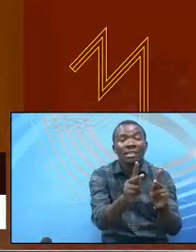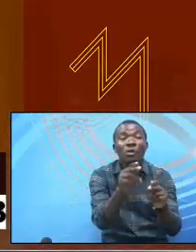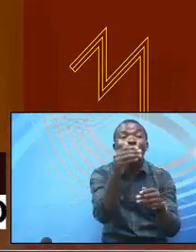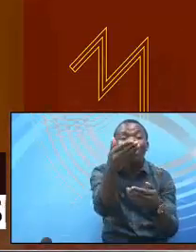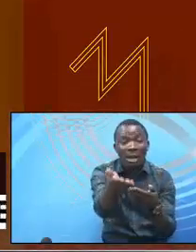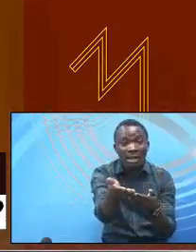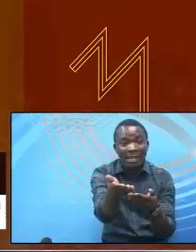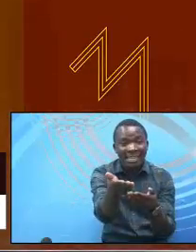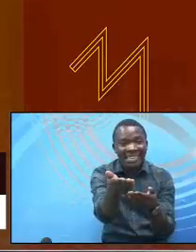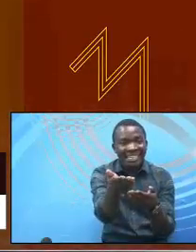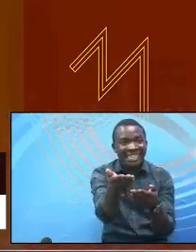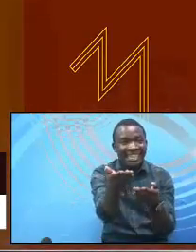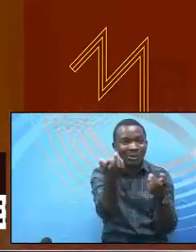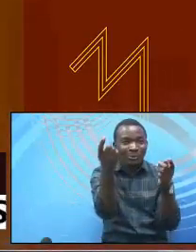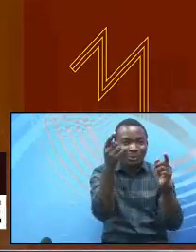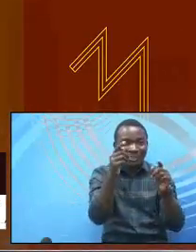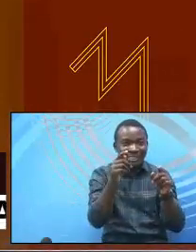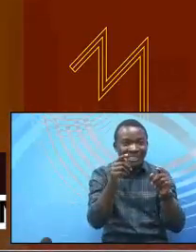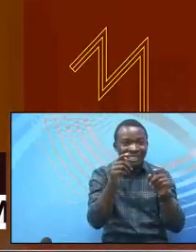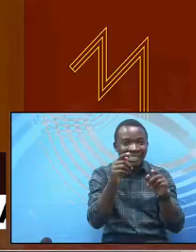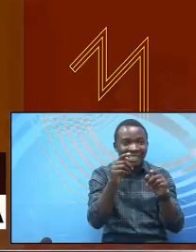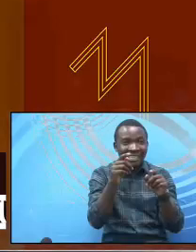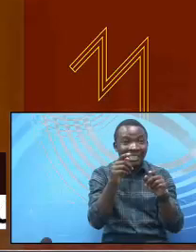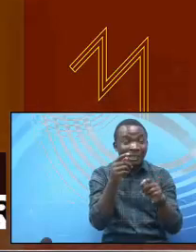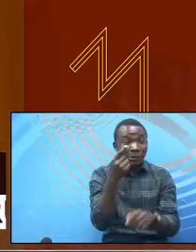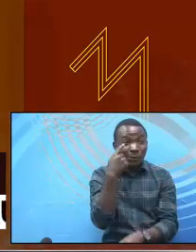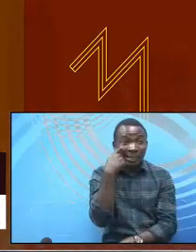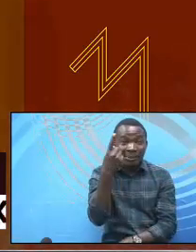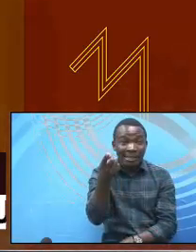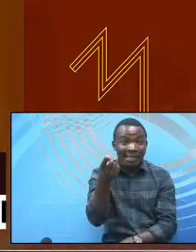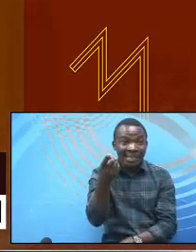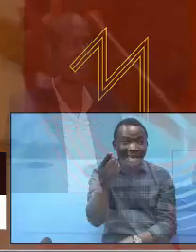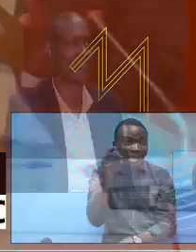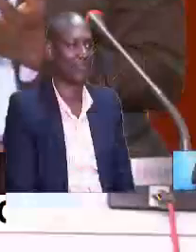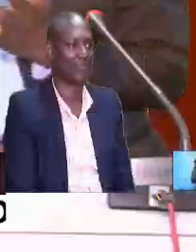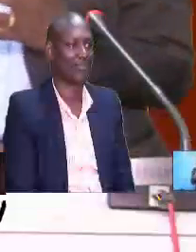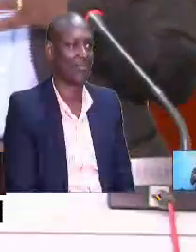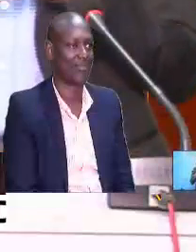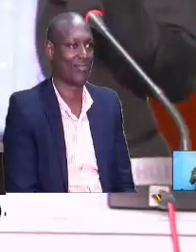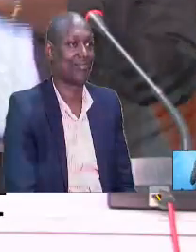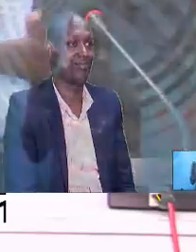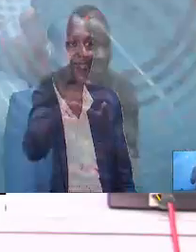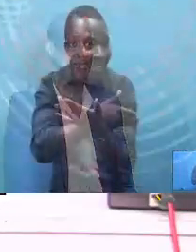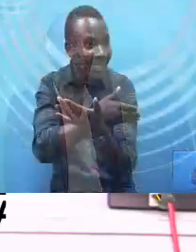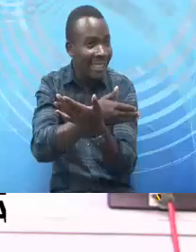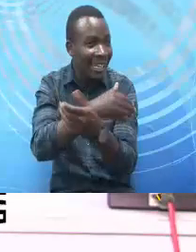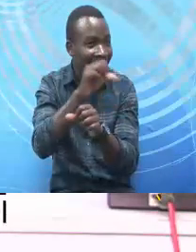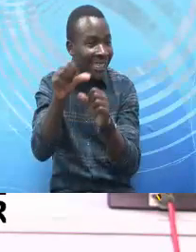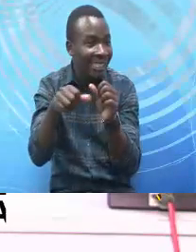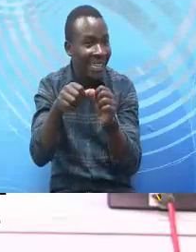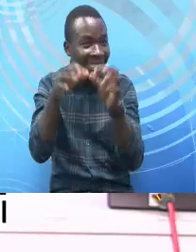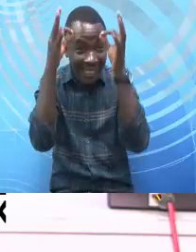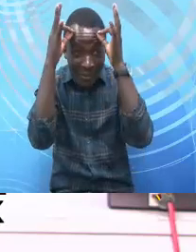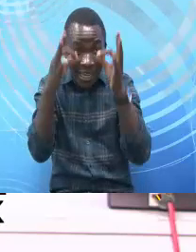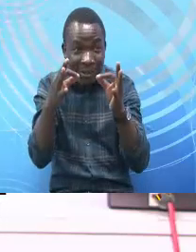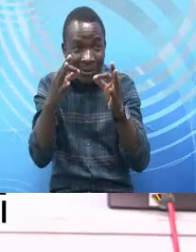hanyuma reka tuse nawe tujya gufata dutere akajisho ku makuru mashyashya ajyanye n'ingamba zafashwe n'inama y'abaminisitiri